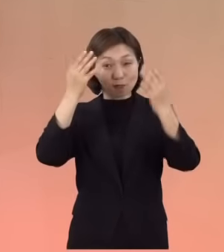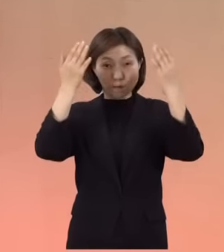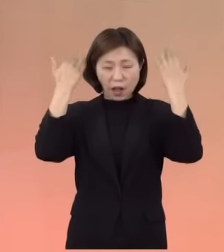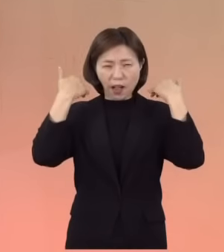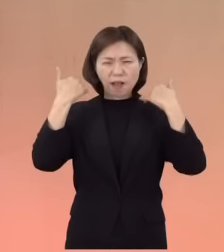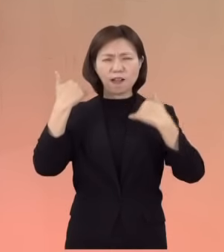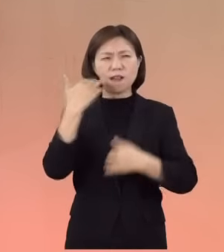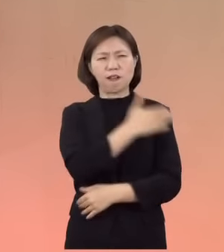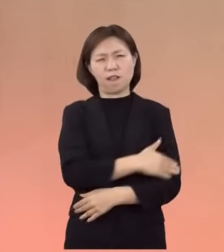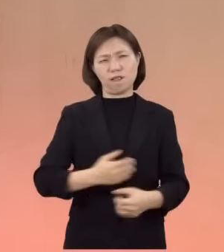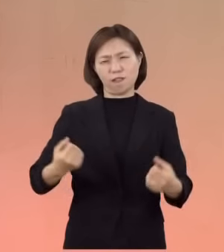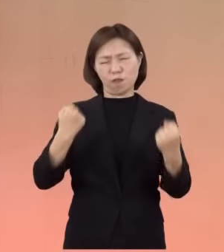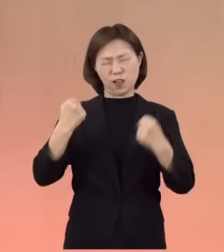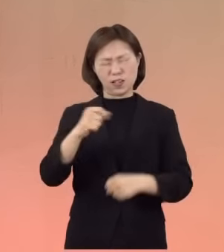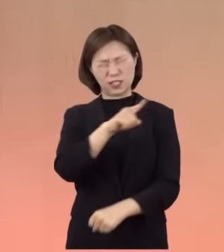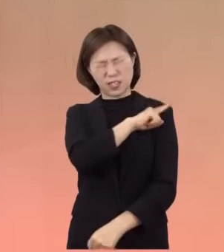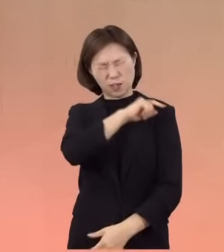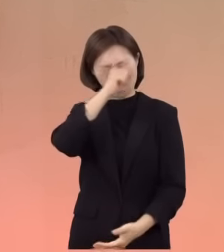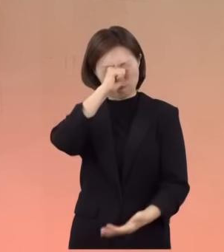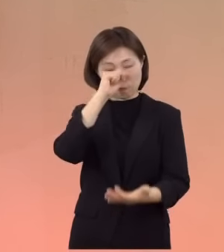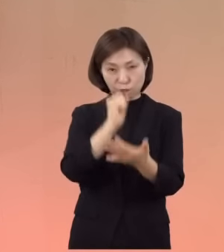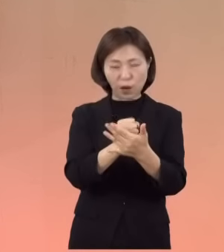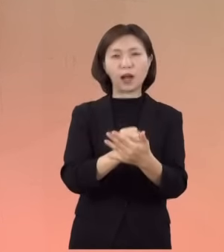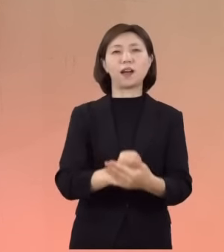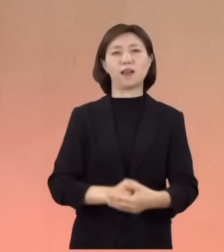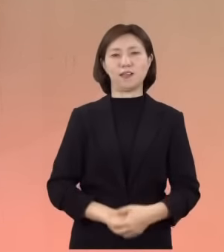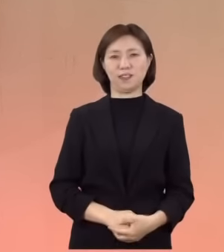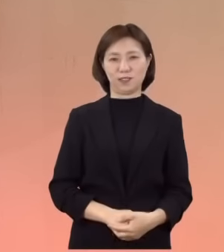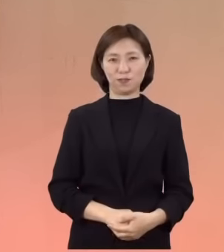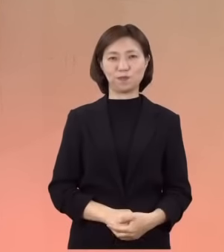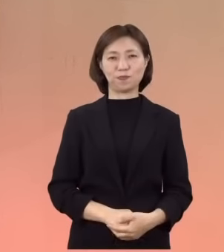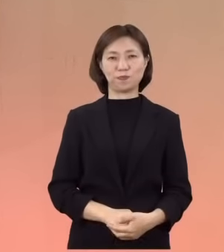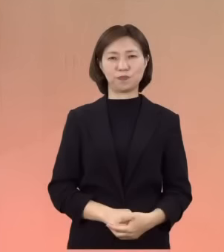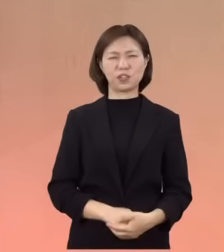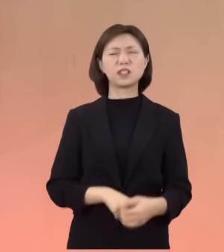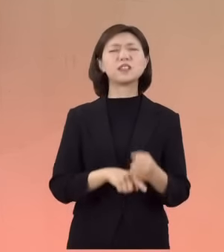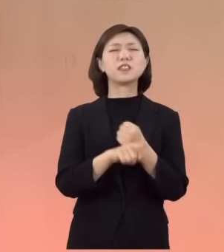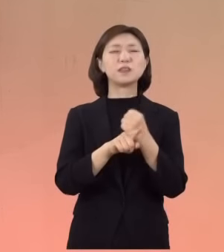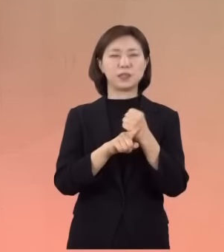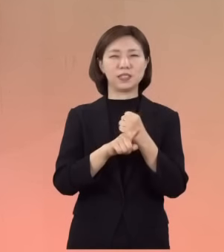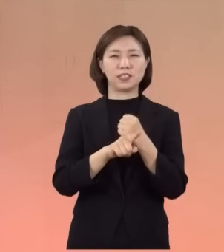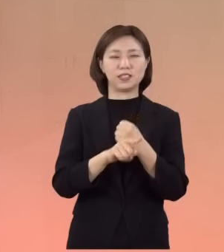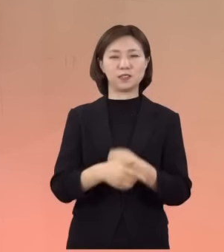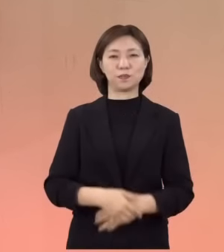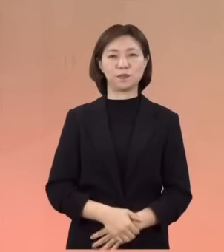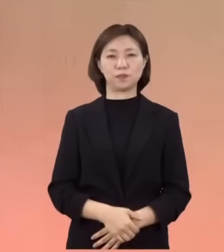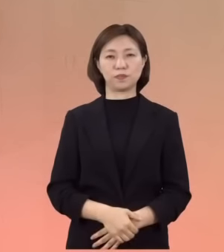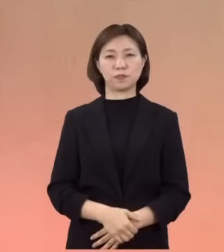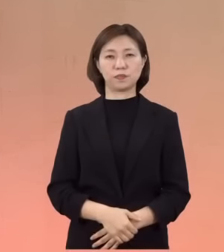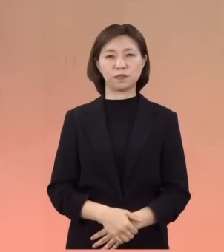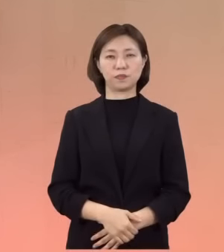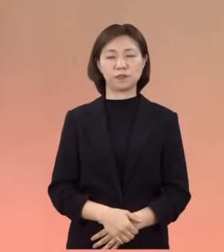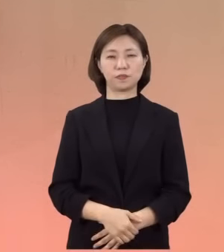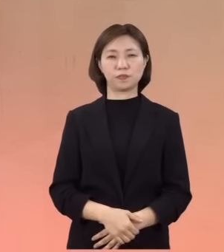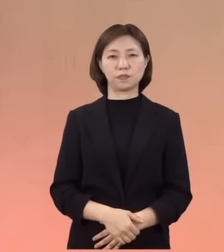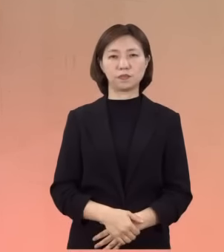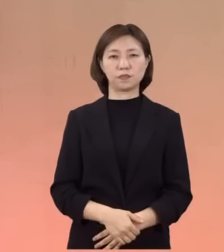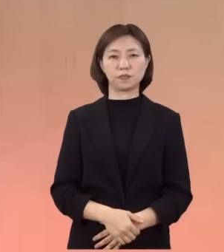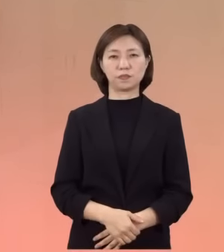다스리는게 건강의 가장 첫 번째 근본이다라는 의미가 되겠습니다